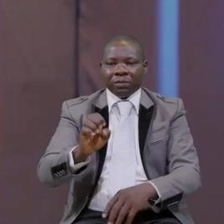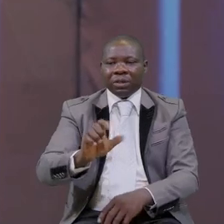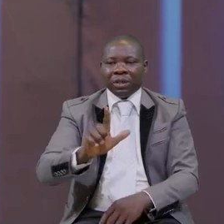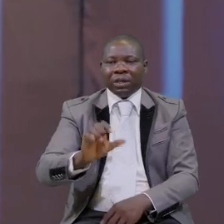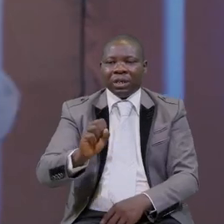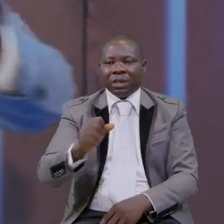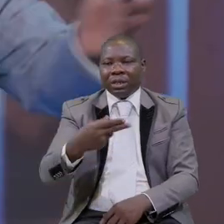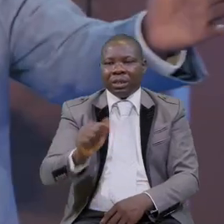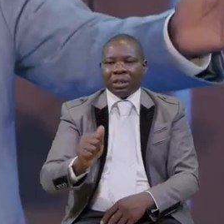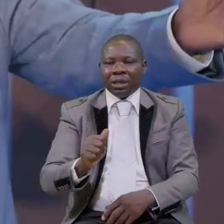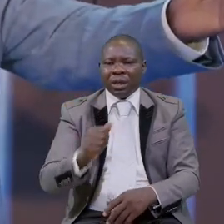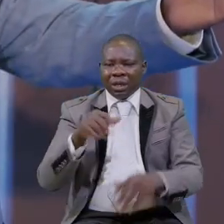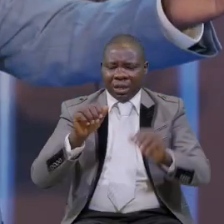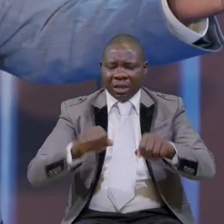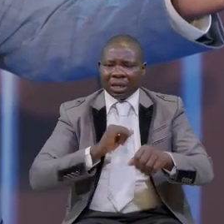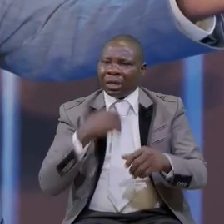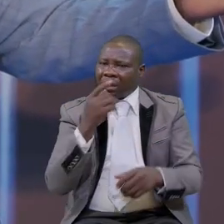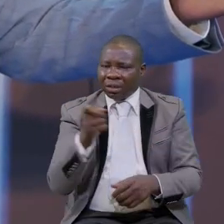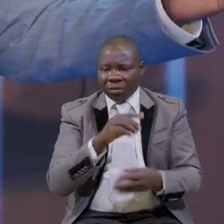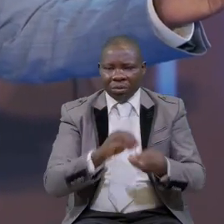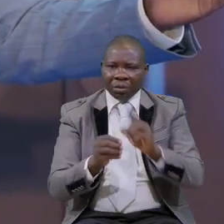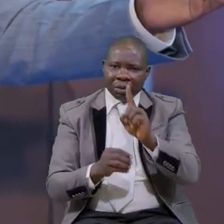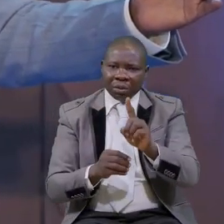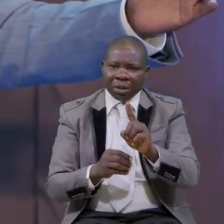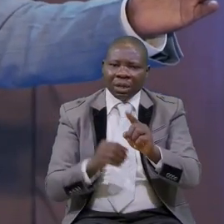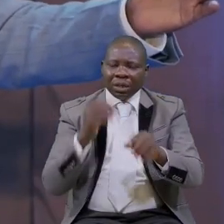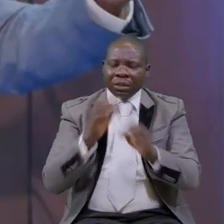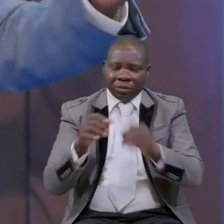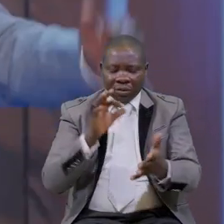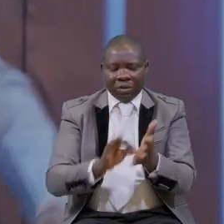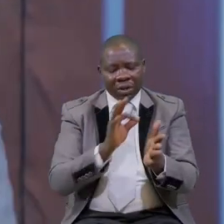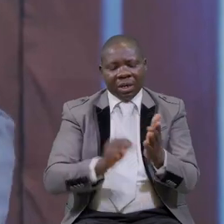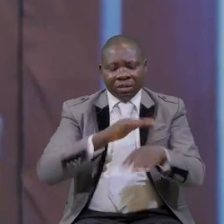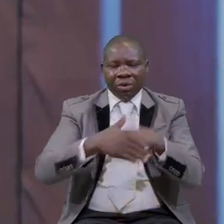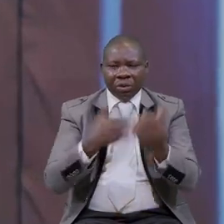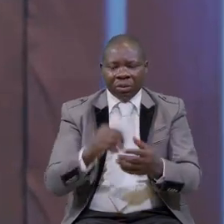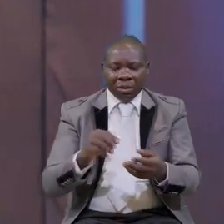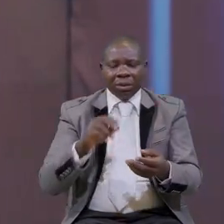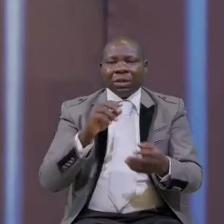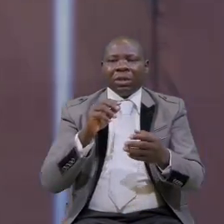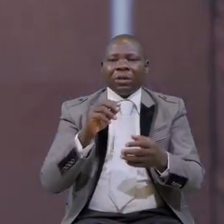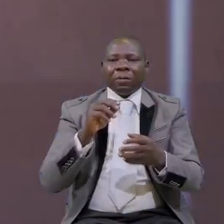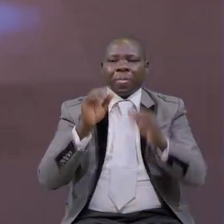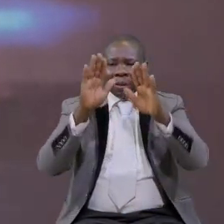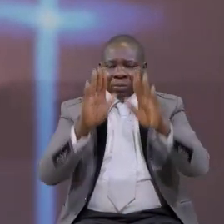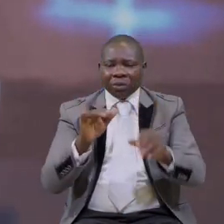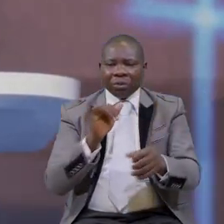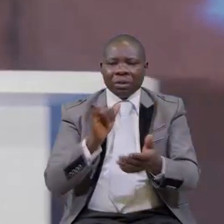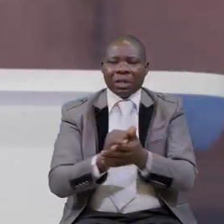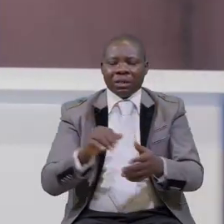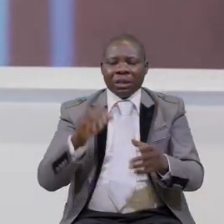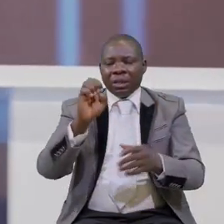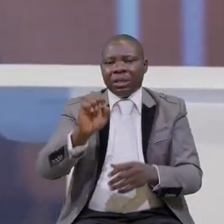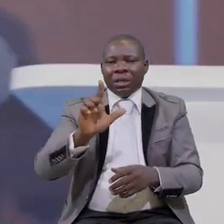pourquoi? Quand vous regardez tous les miracles qu'Élie avait fait, comptez-les. Et vous comptez tous